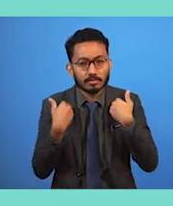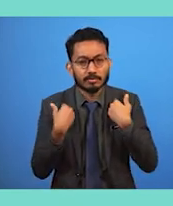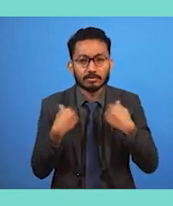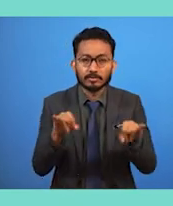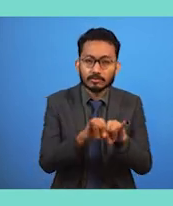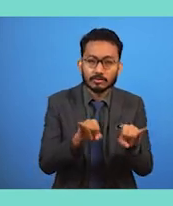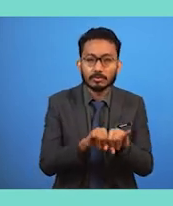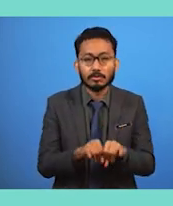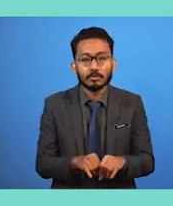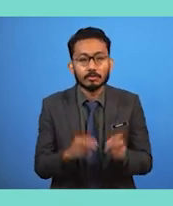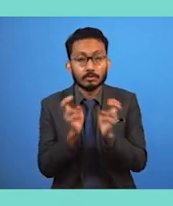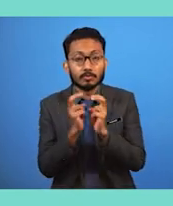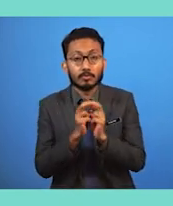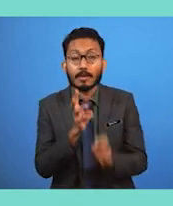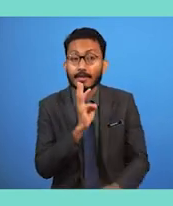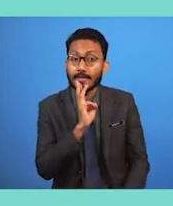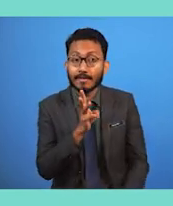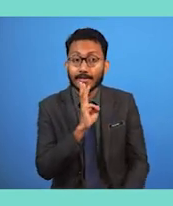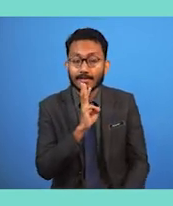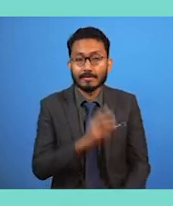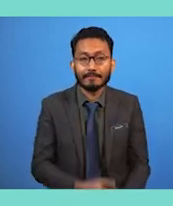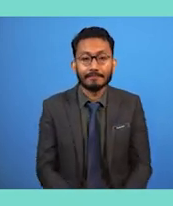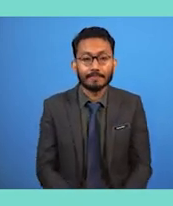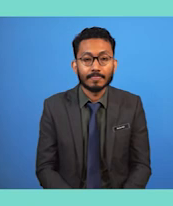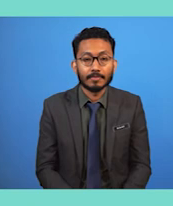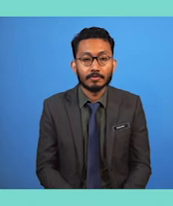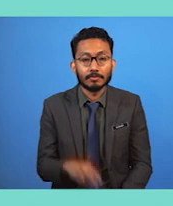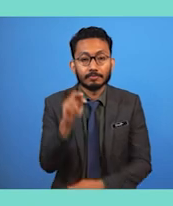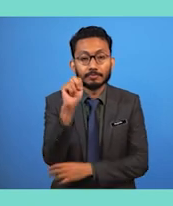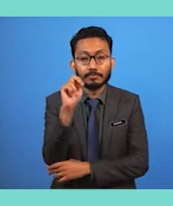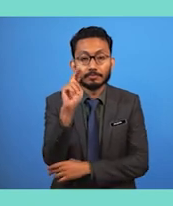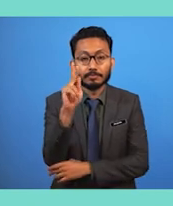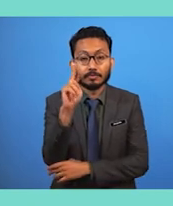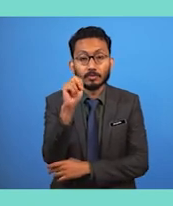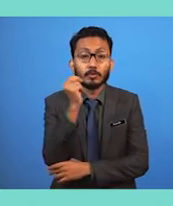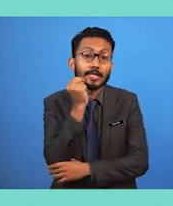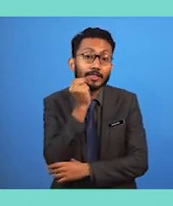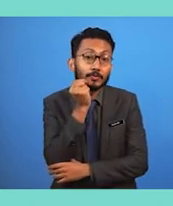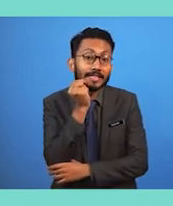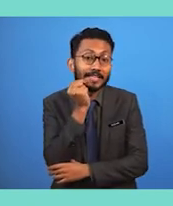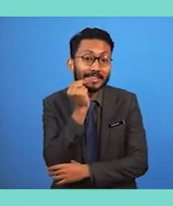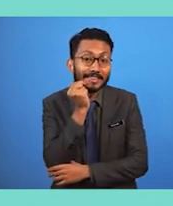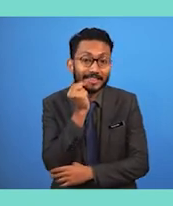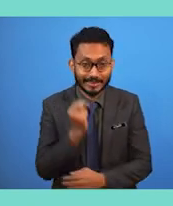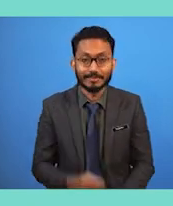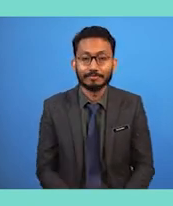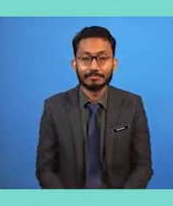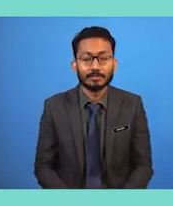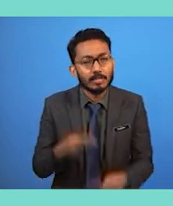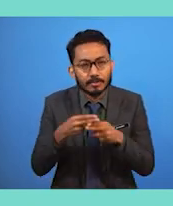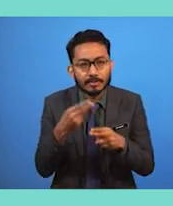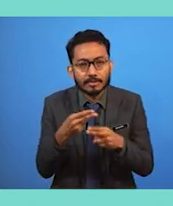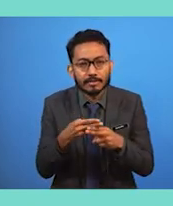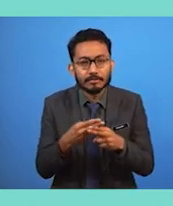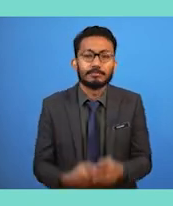iaitu Moina spesies, kandungan nutrisi, nama dan alamat pembekal, kegunaan dan tarikh